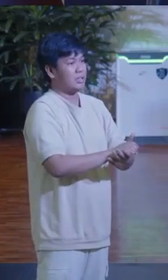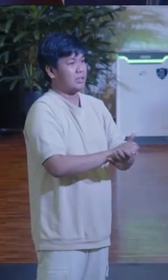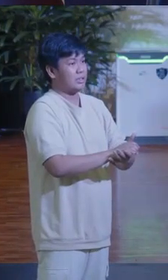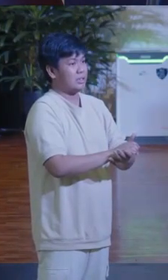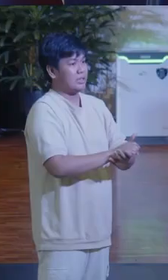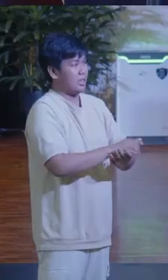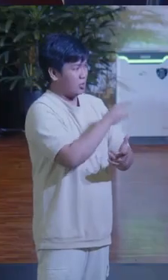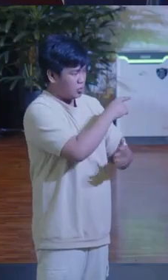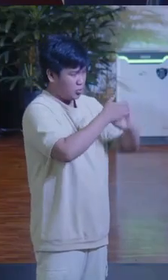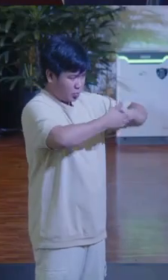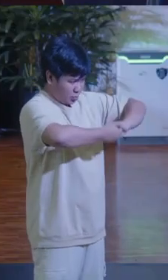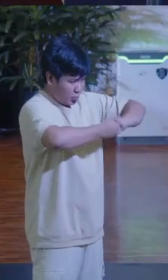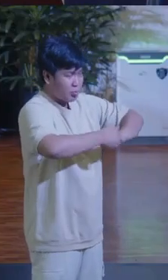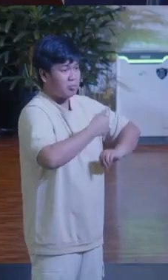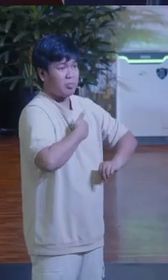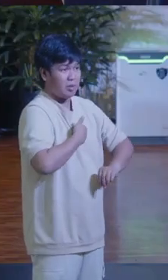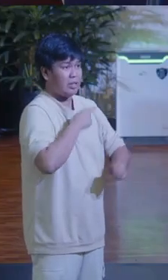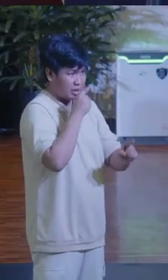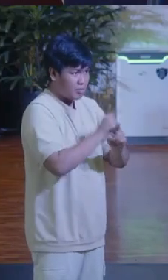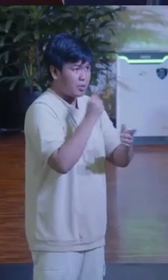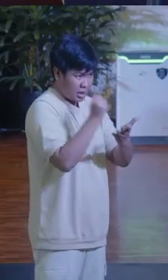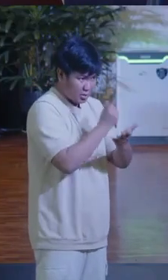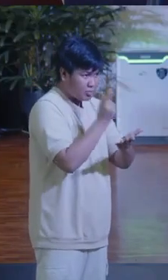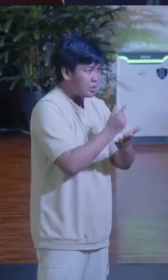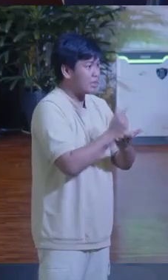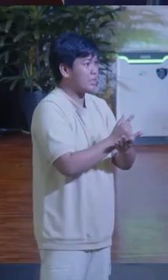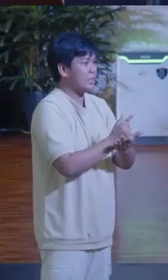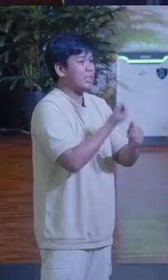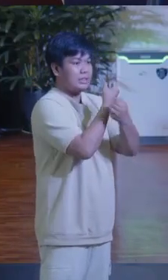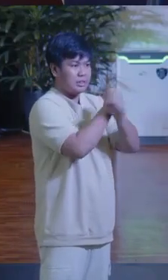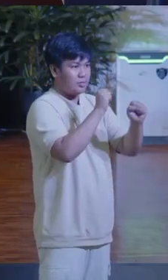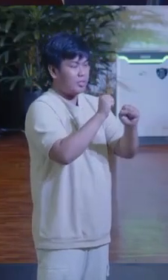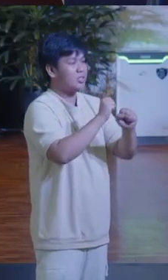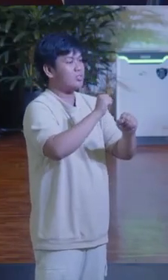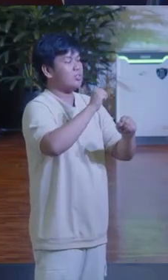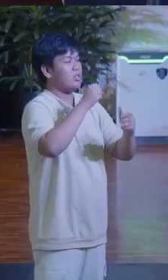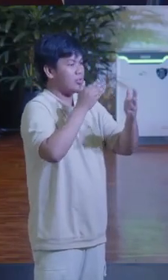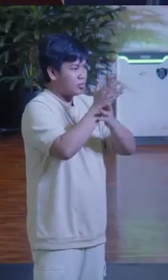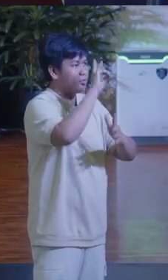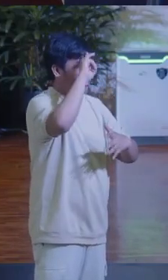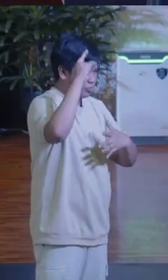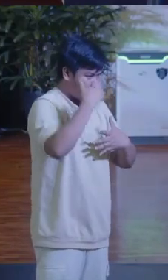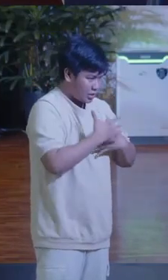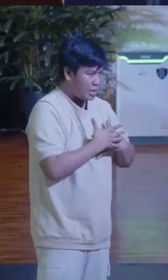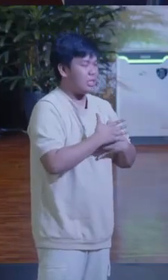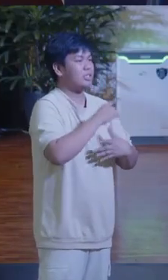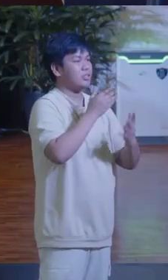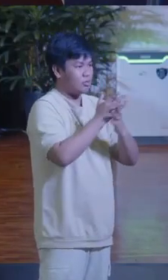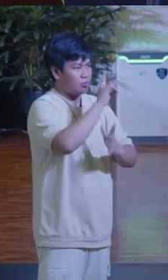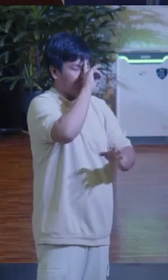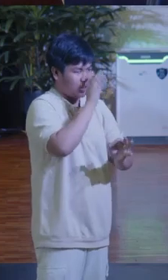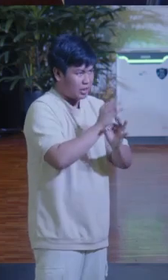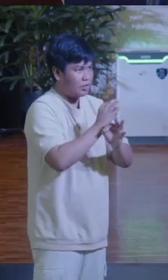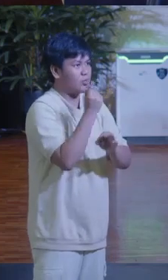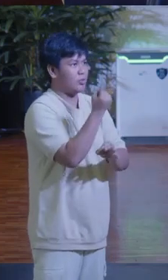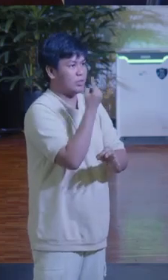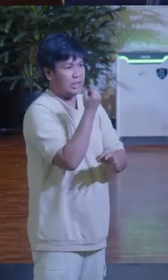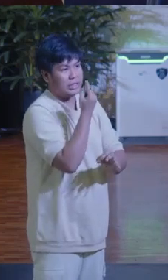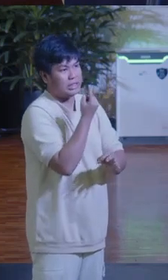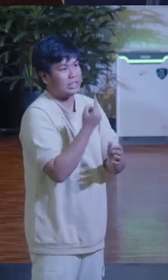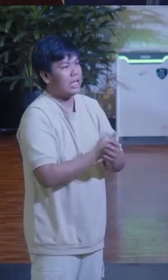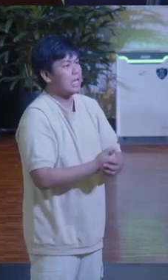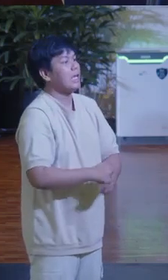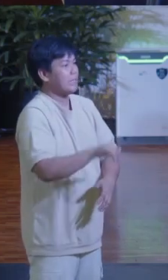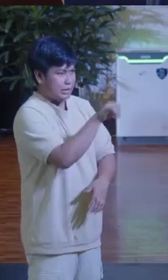of fellowship. Tama ang gospel nyo. Salvation by grace alone, through faith alone, in Christ alone. Tama yon, pareho